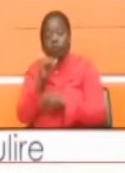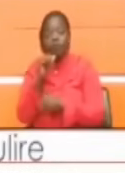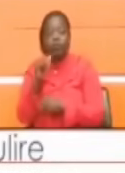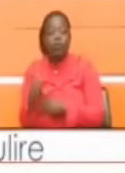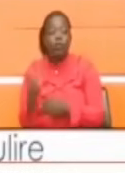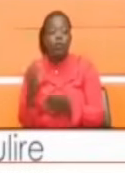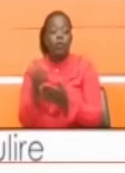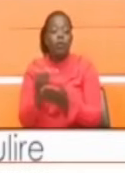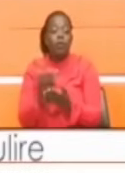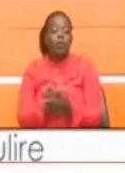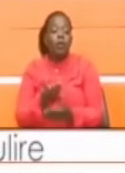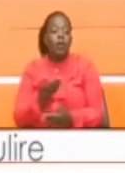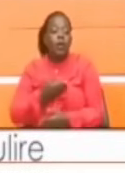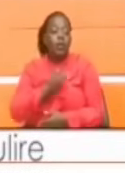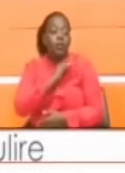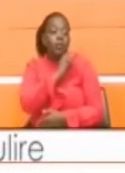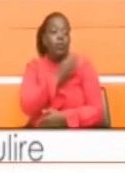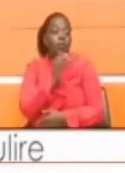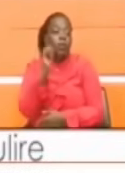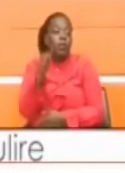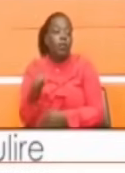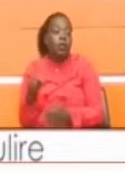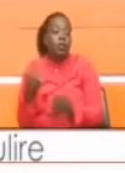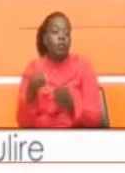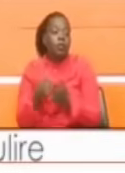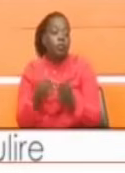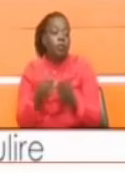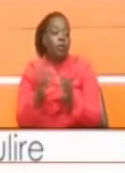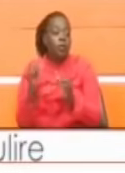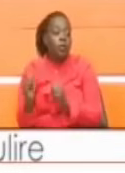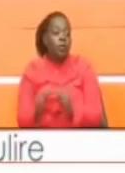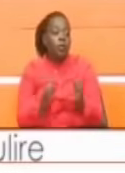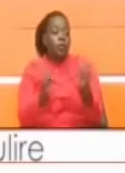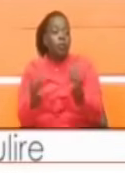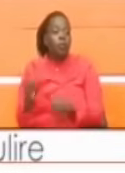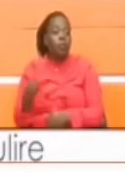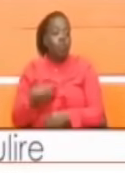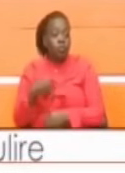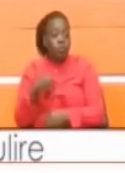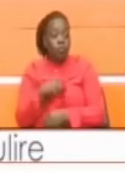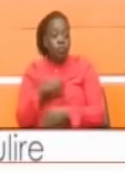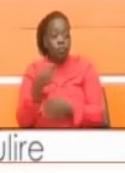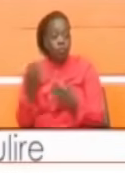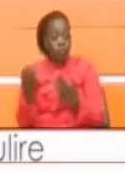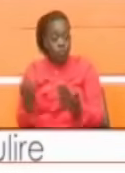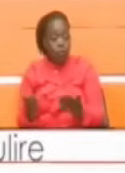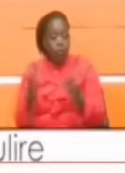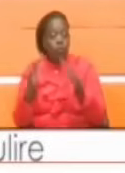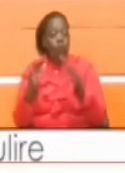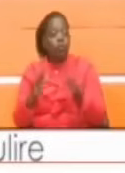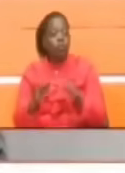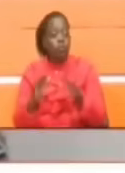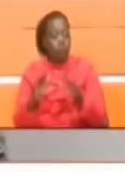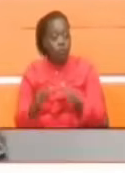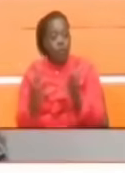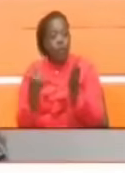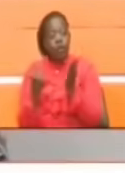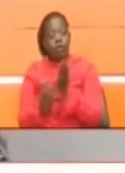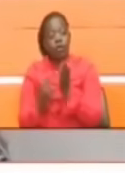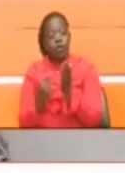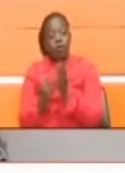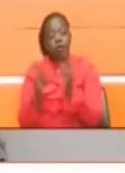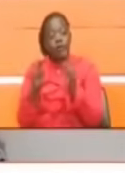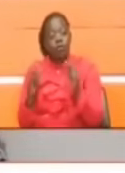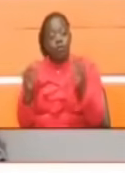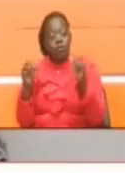temulina busobozi obusobola okulemesa the mighty UPDF ne mugiremesa okubakkakkanya Uganda tetuli bubi